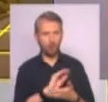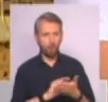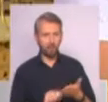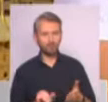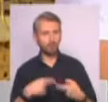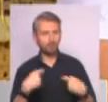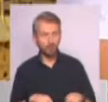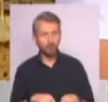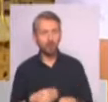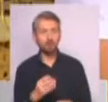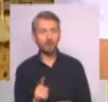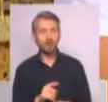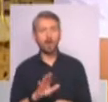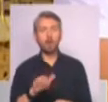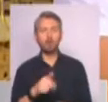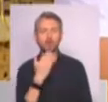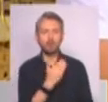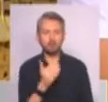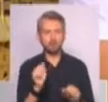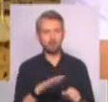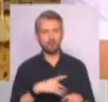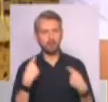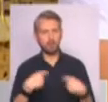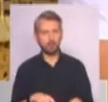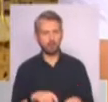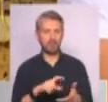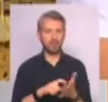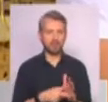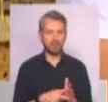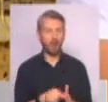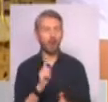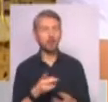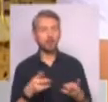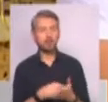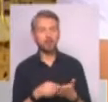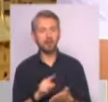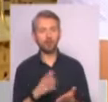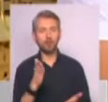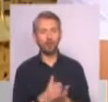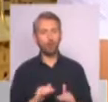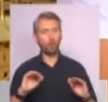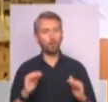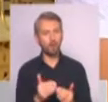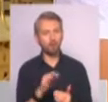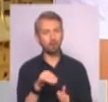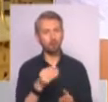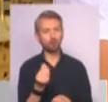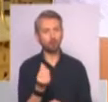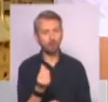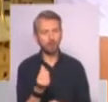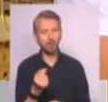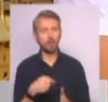І потім вже як крайня річ може бути продане нерухоме майно. Але треба зазначити, що є обмеження по сумам,